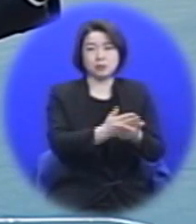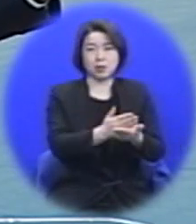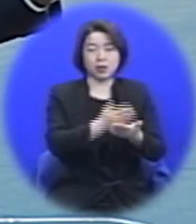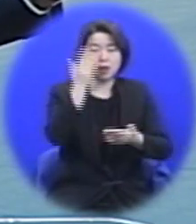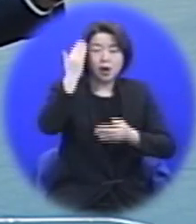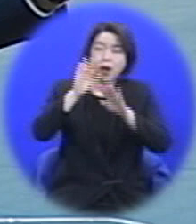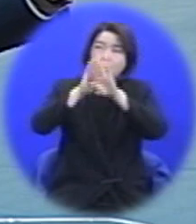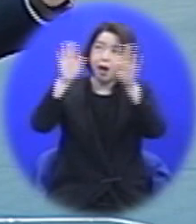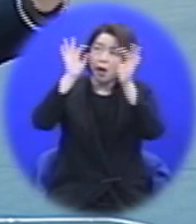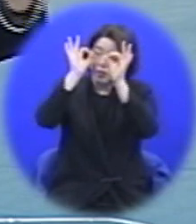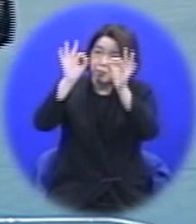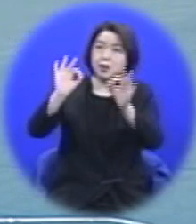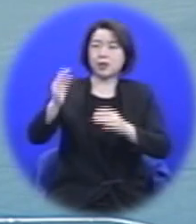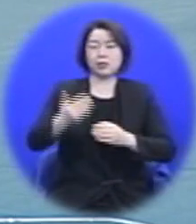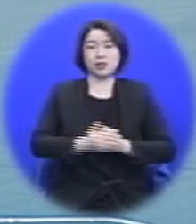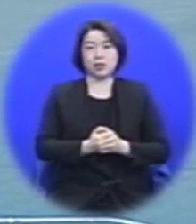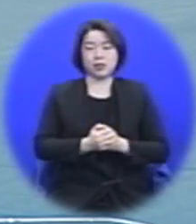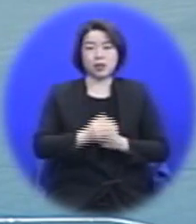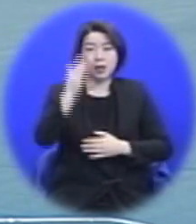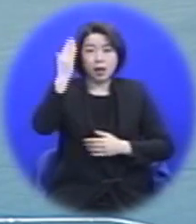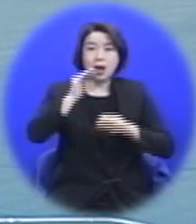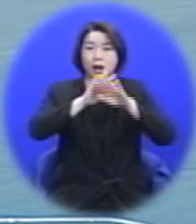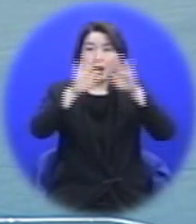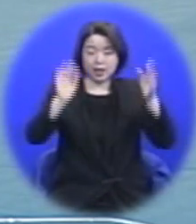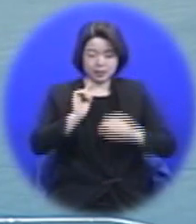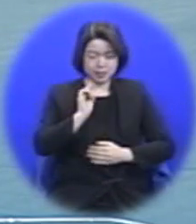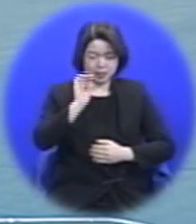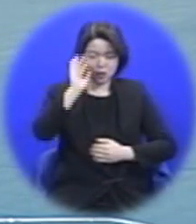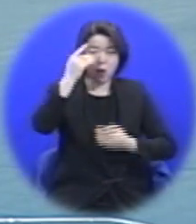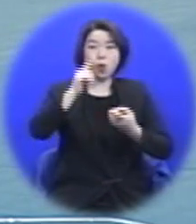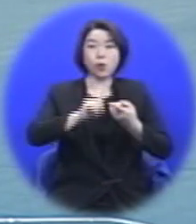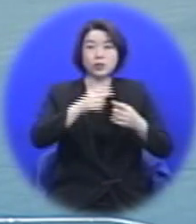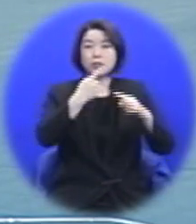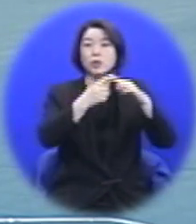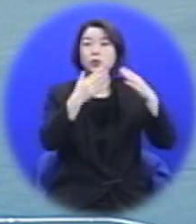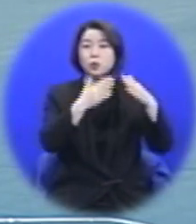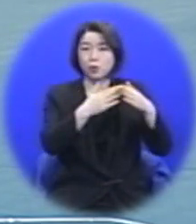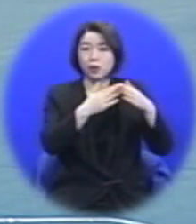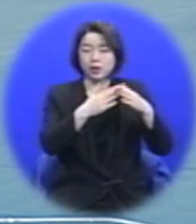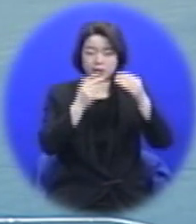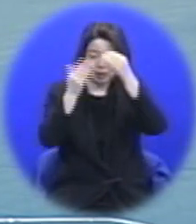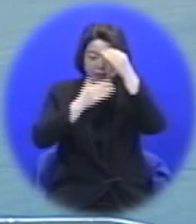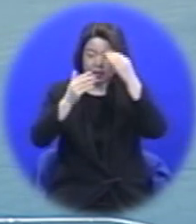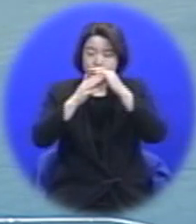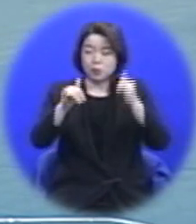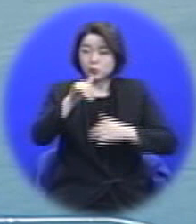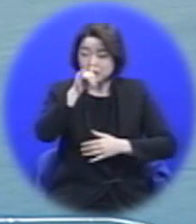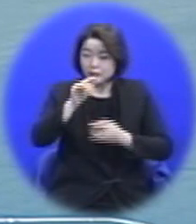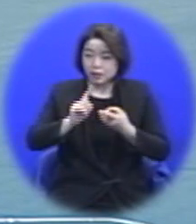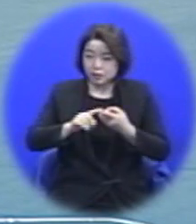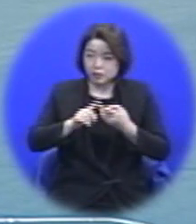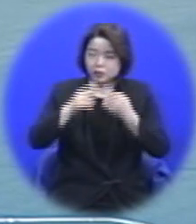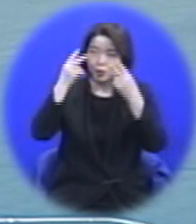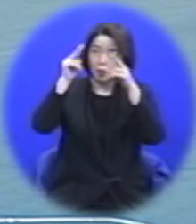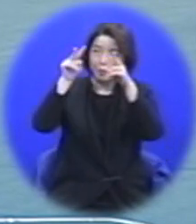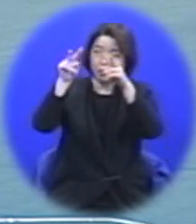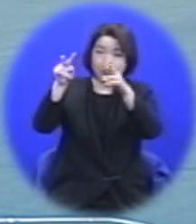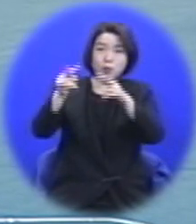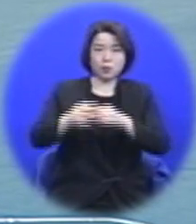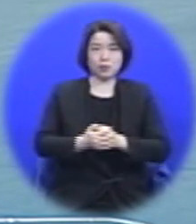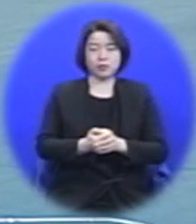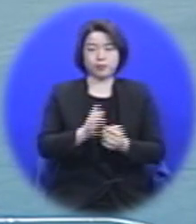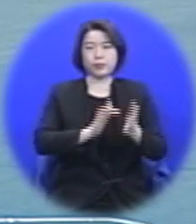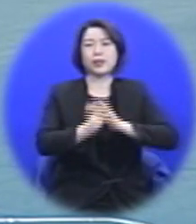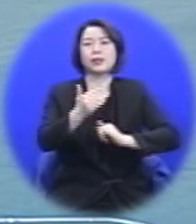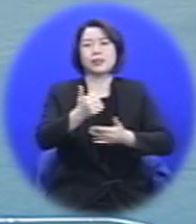한다는 겁니다. 하늘에 영광스러운 교회와 성도들이 있음을 바라보면서